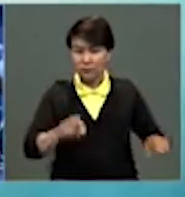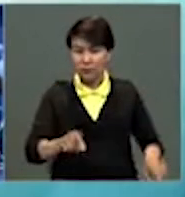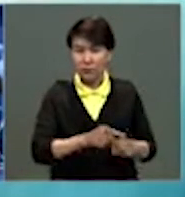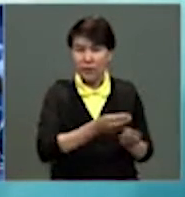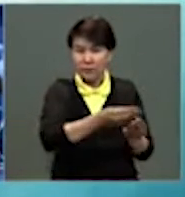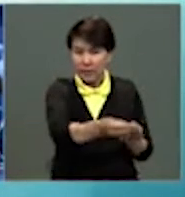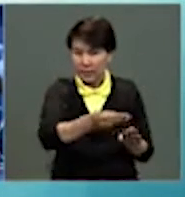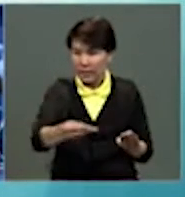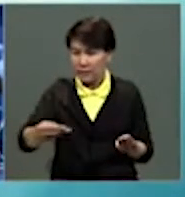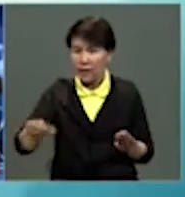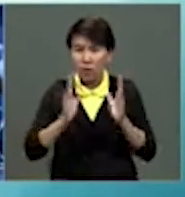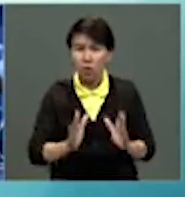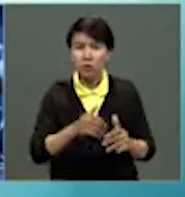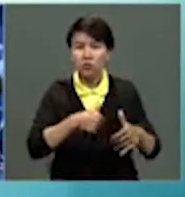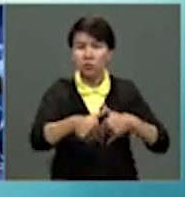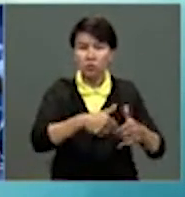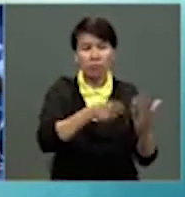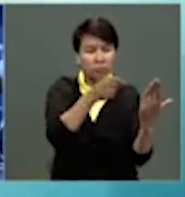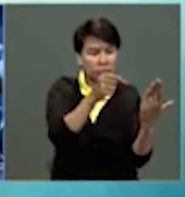จังหวัดแล้วก็ก็ให้ผสมออไปทำแบบสอบถามใช้แบบสอบถามนี้ไปสอบถามภาพของประชาชนใช้เวลา7